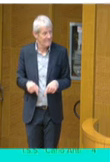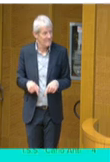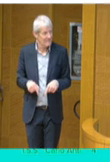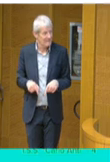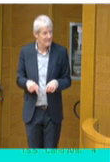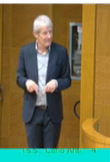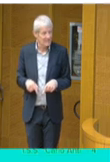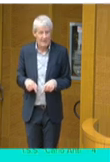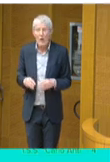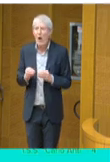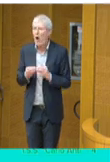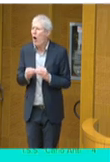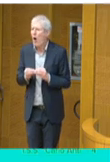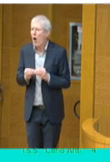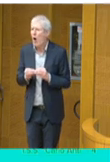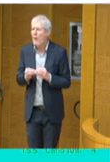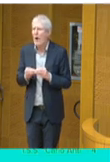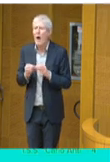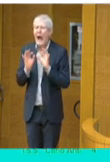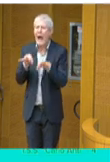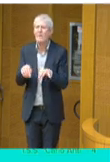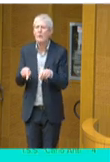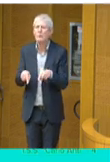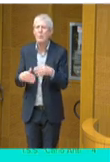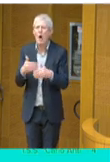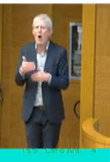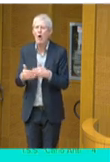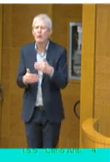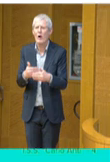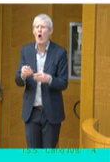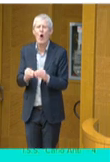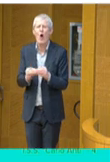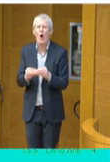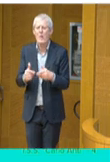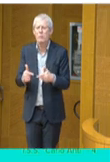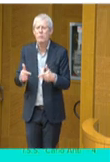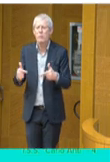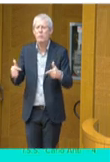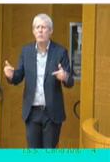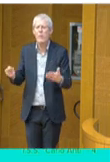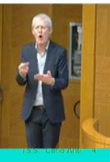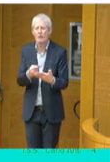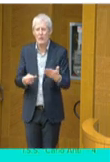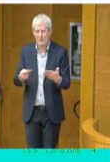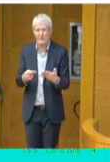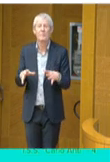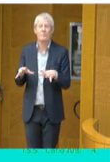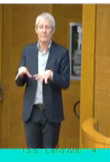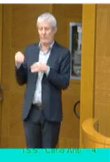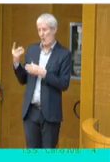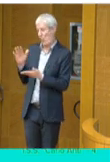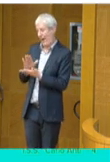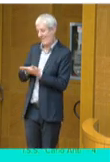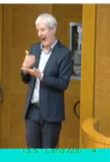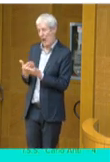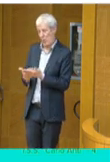E come è avvenuto questo processo, come si è sviluppato questo progetto? Partiamo da una